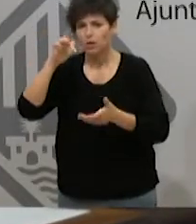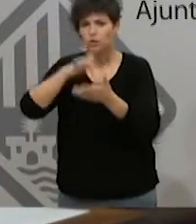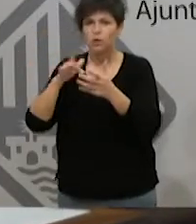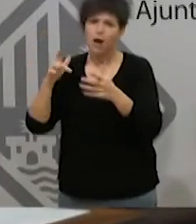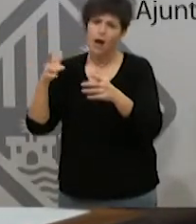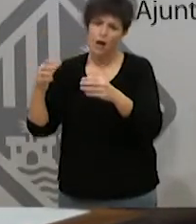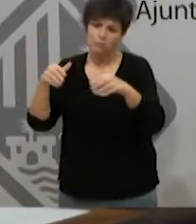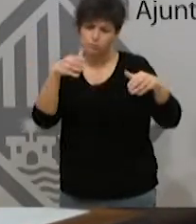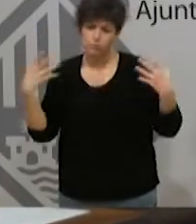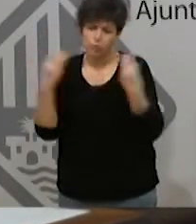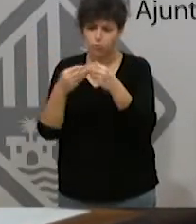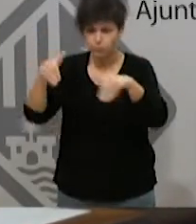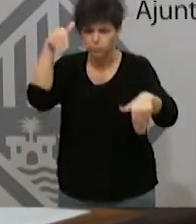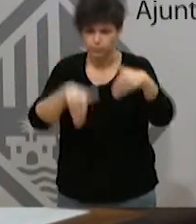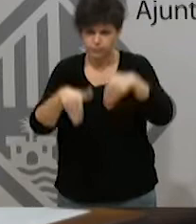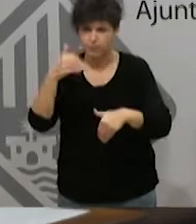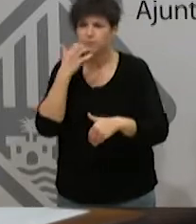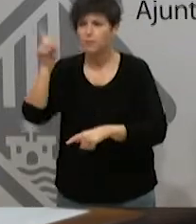conjuntament, si no hi ha cap inconvenient.